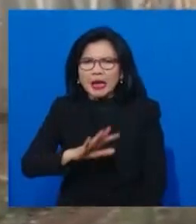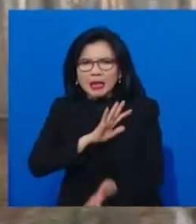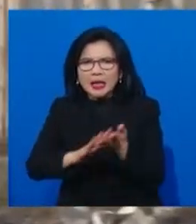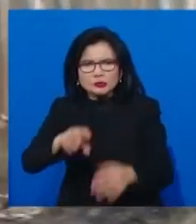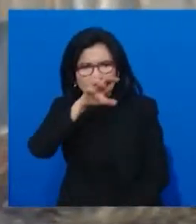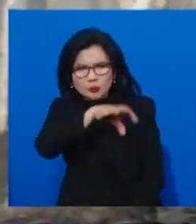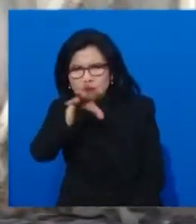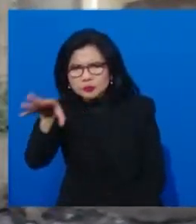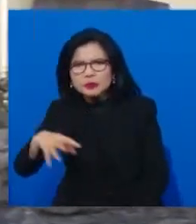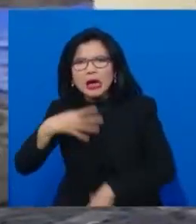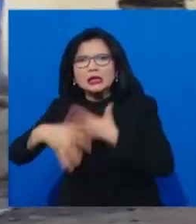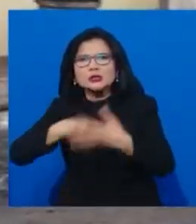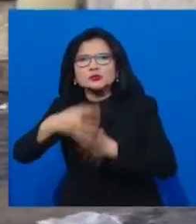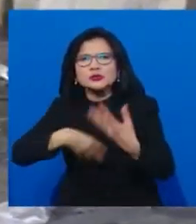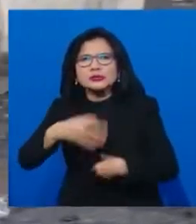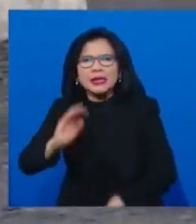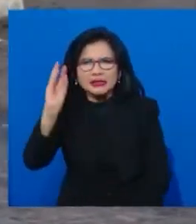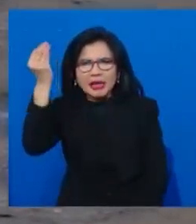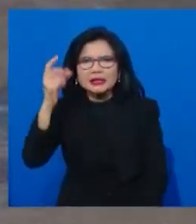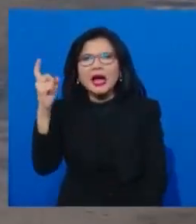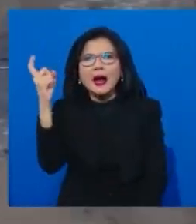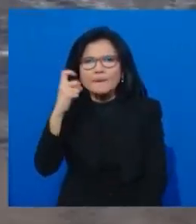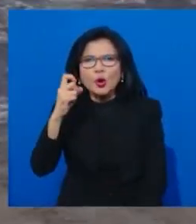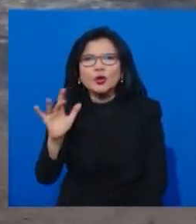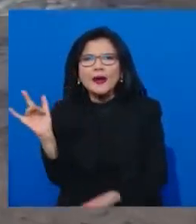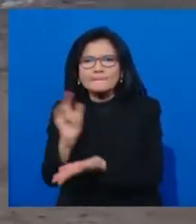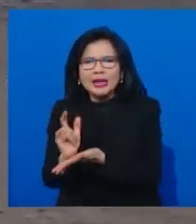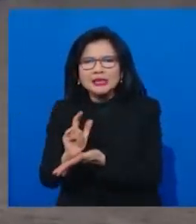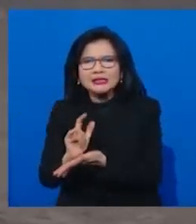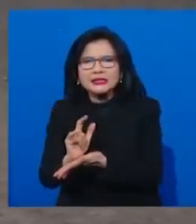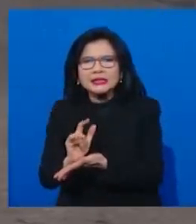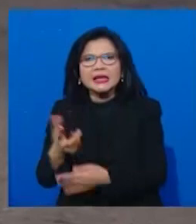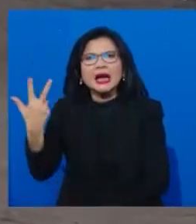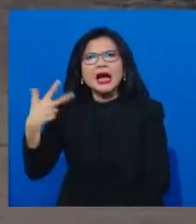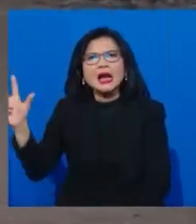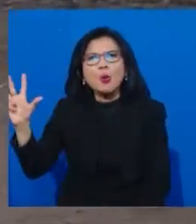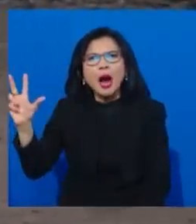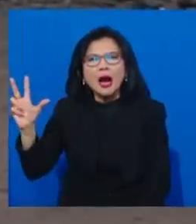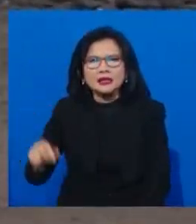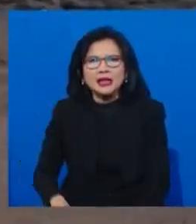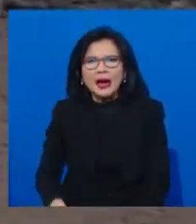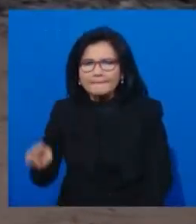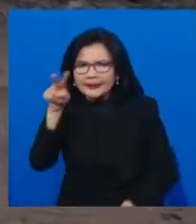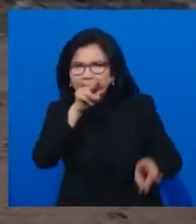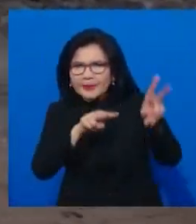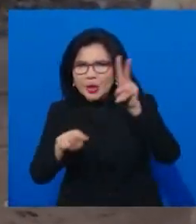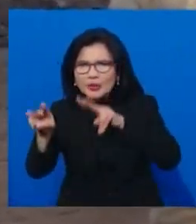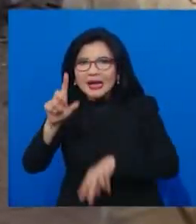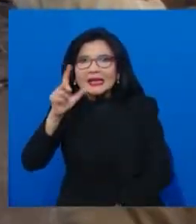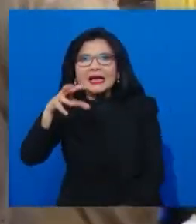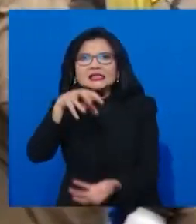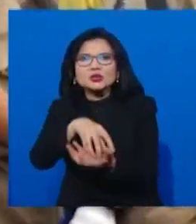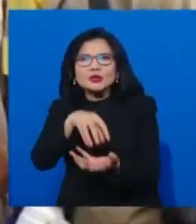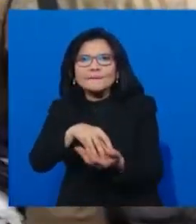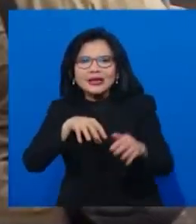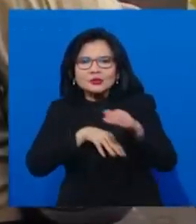industri di kawasan Jakarta, Bogor, Bekasi, dan Karawang. Pada pengawasan di sebuah tempat penampungan